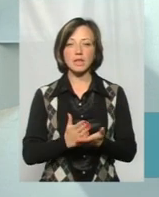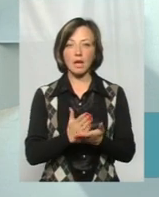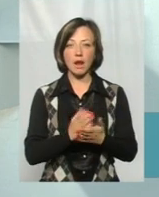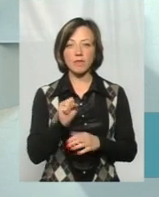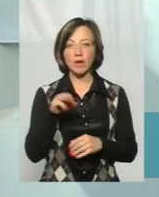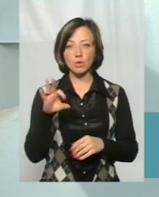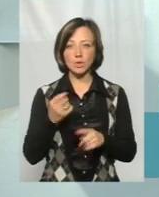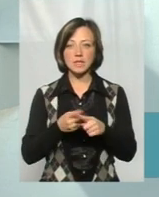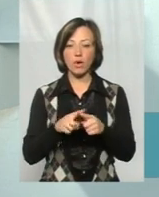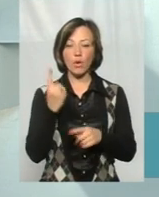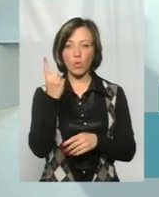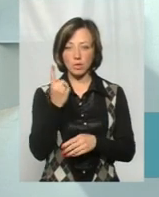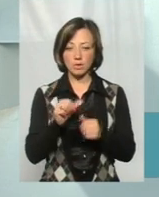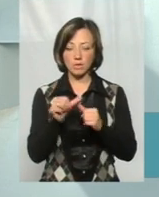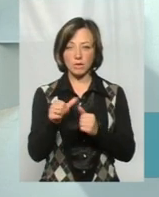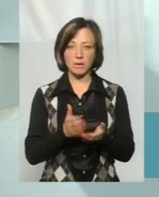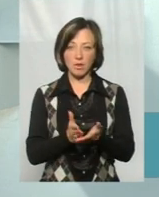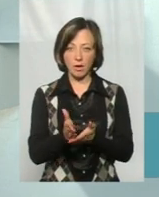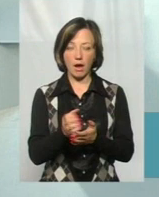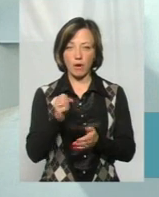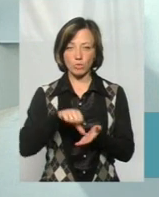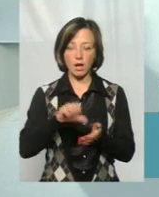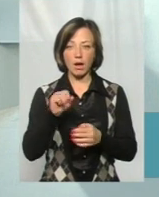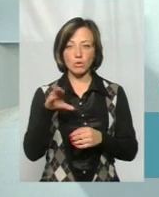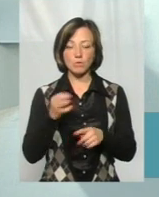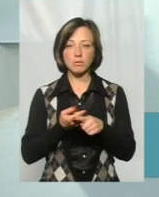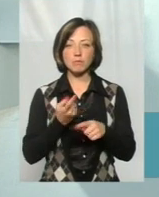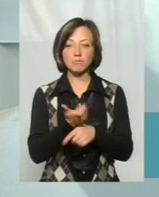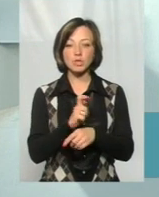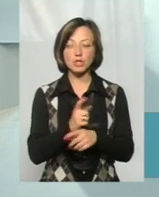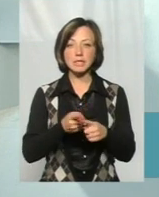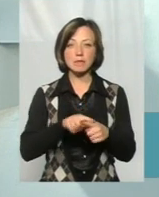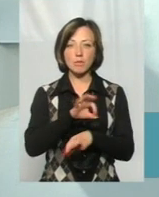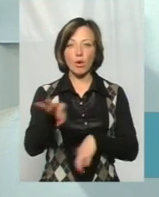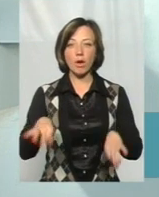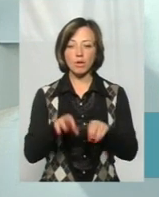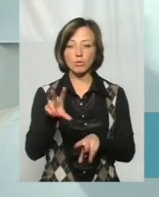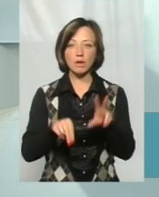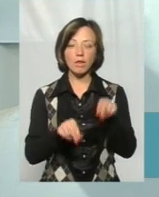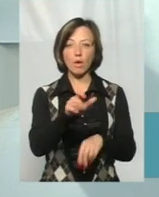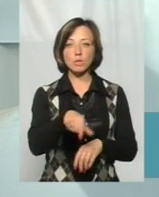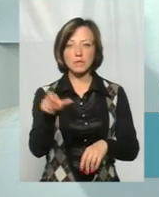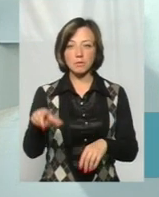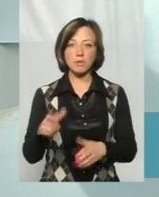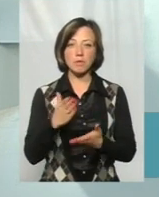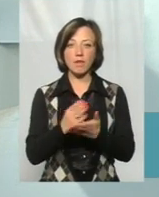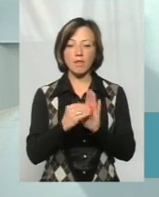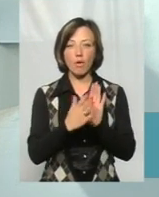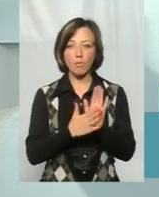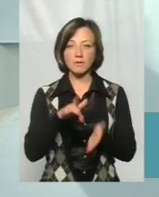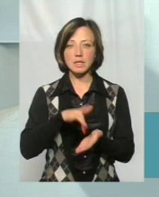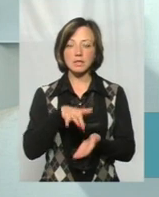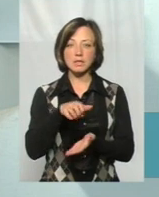АТО, це один з напрямок був ветерани АТО. Здебільшого ці проєкти розраховувалися на осіб, які перебували на обліку в